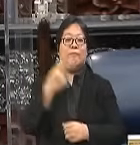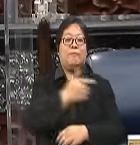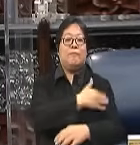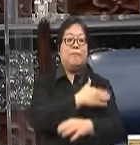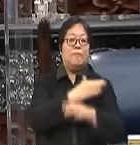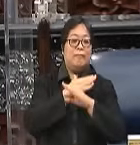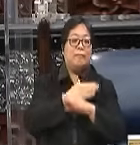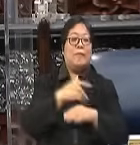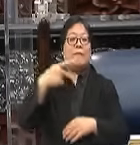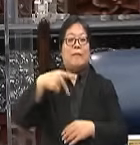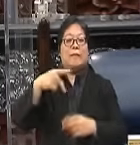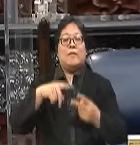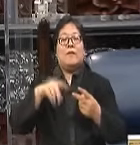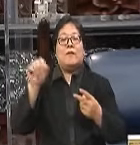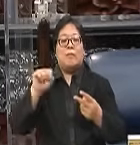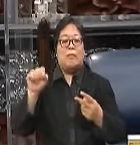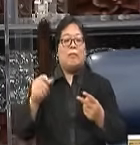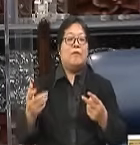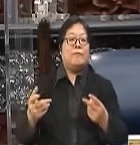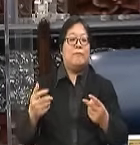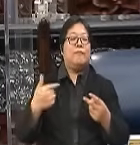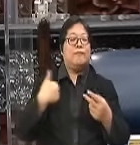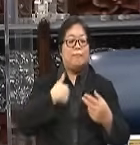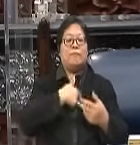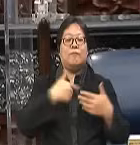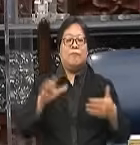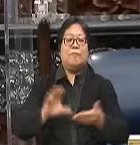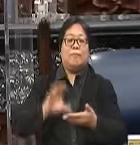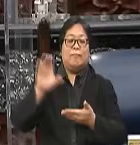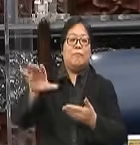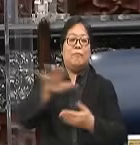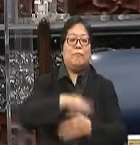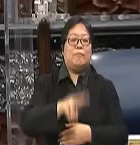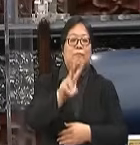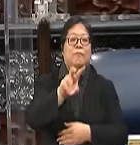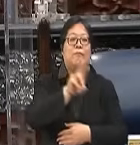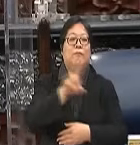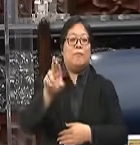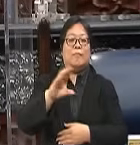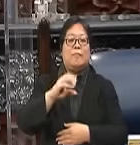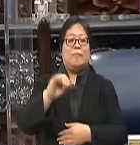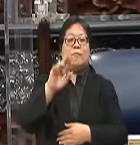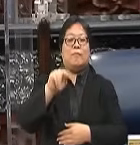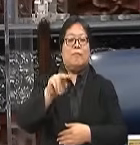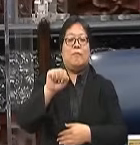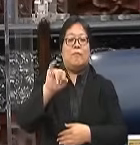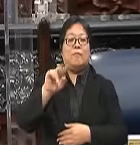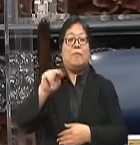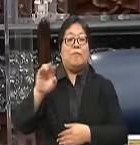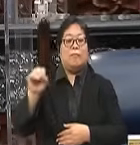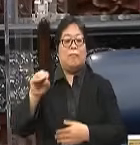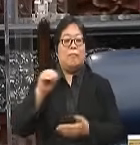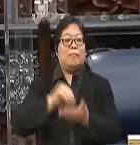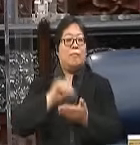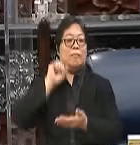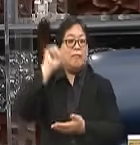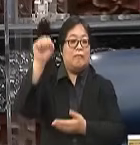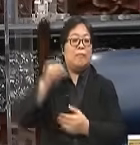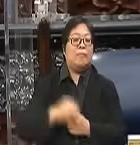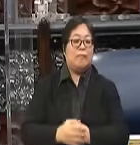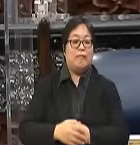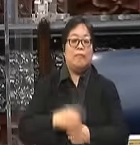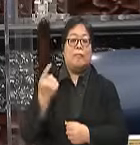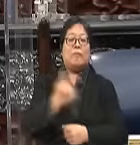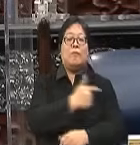vize San obyek setelah membekalkan hampir 200000w shintenshin no di Sabah supaya